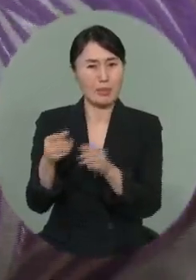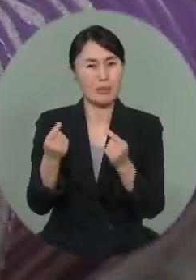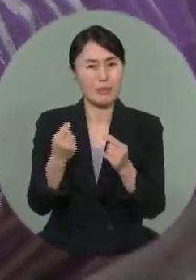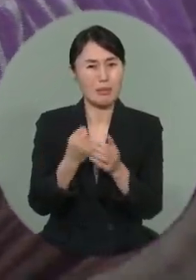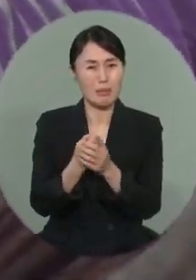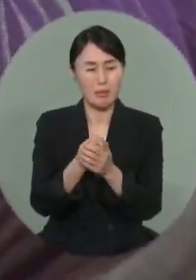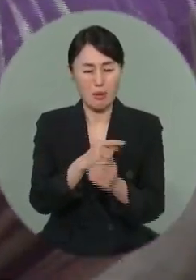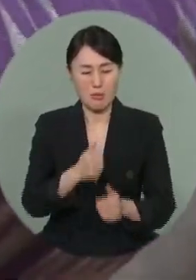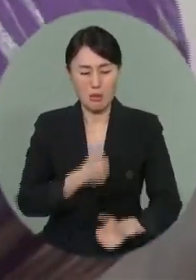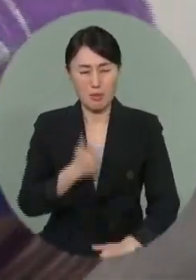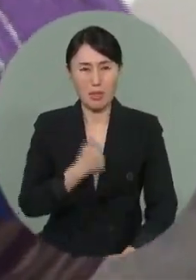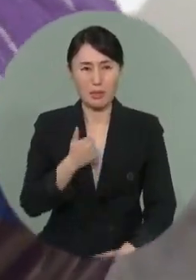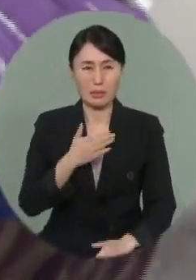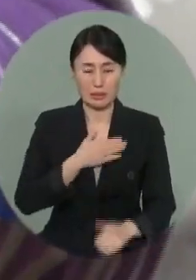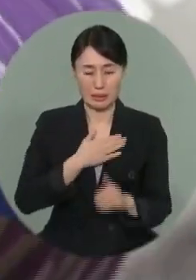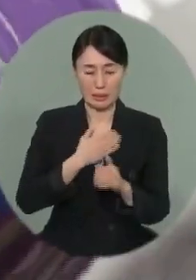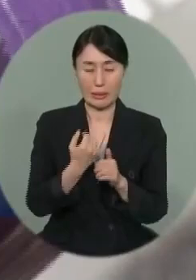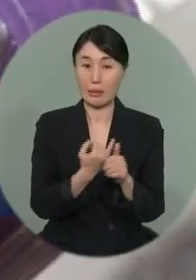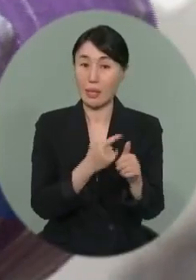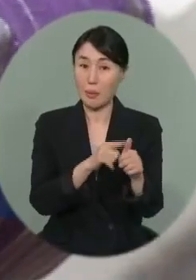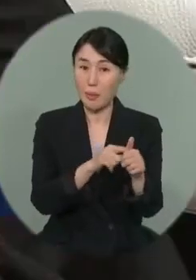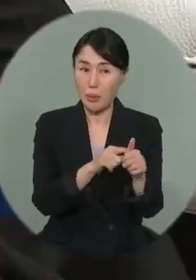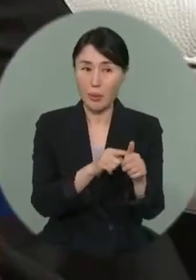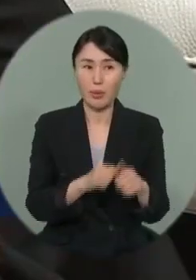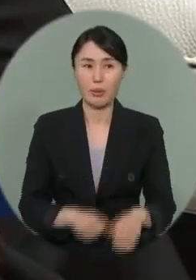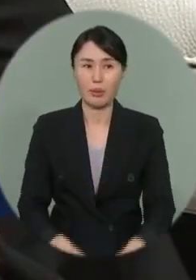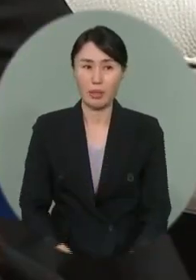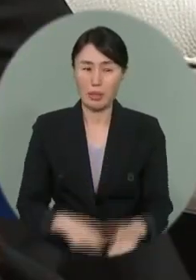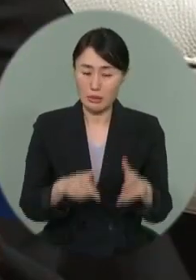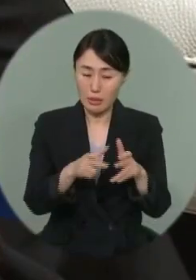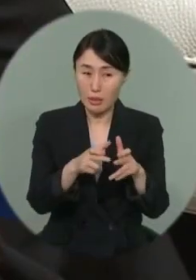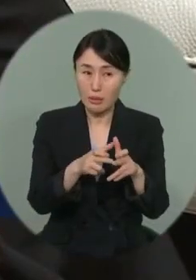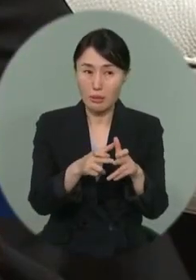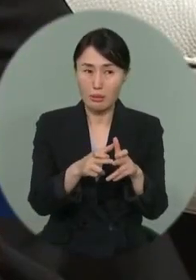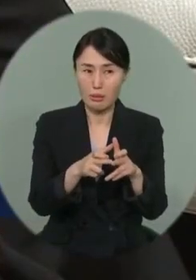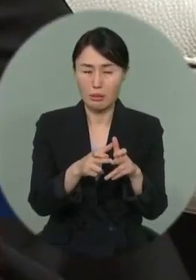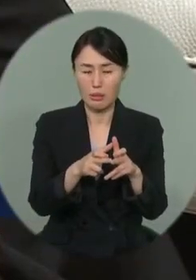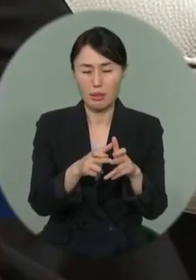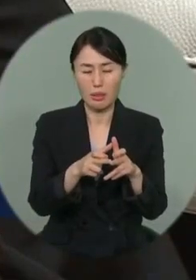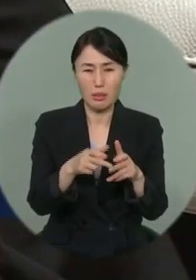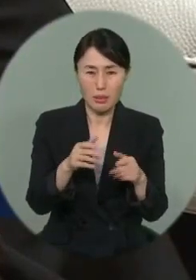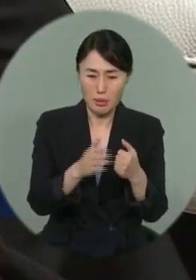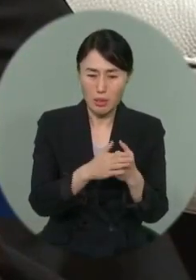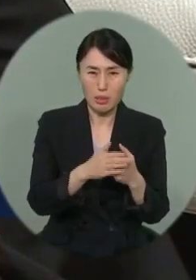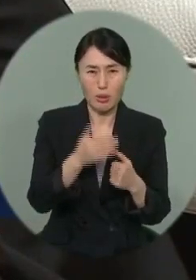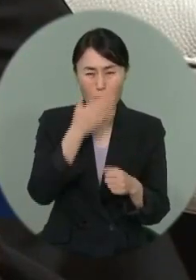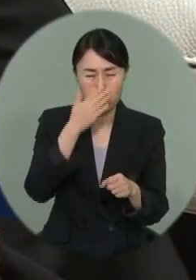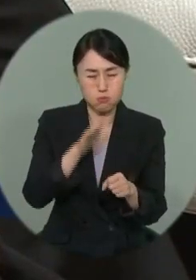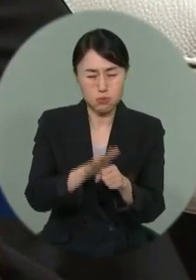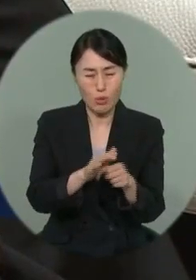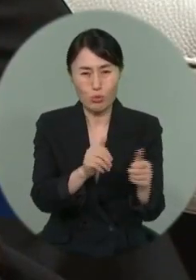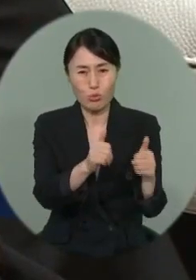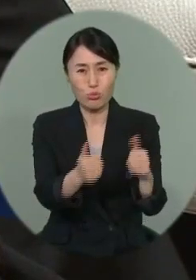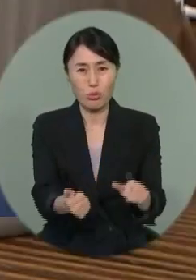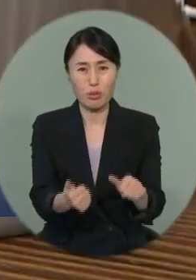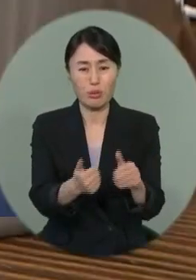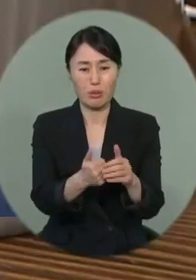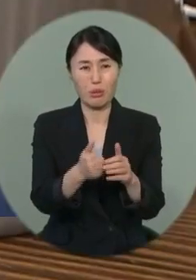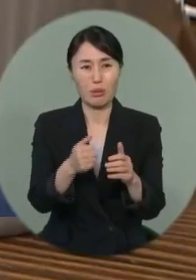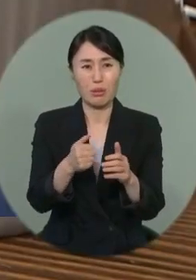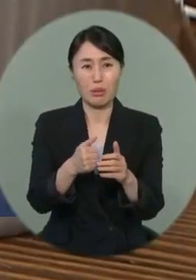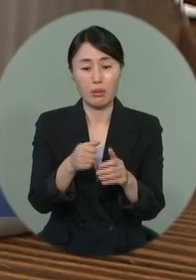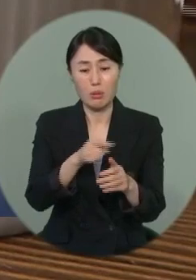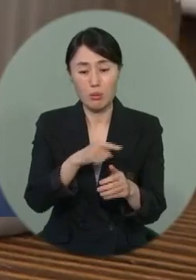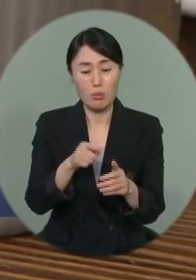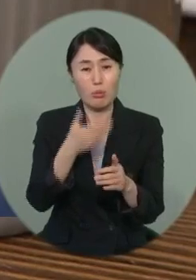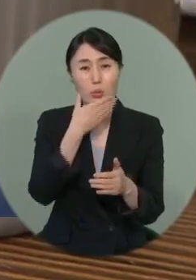터뜨립니다. 우리 아저씨가 아 장애인이라는 게 이렇게 억울하게 돌아가셨어도